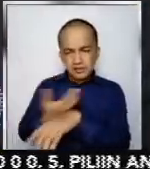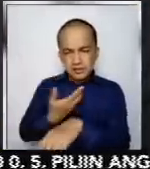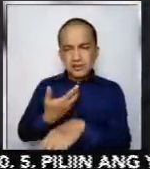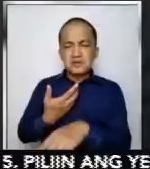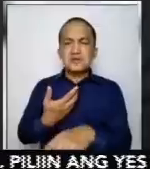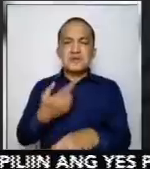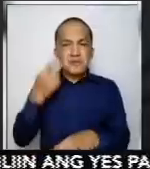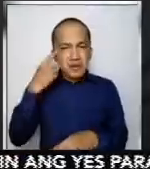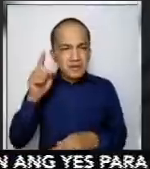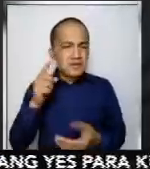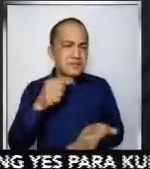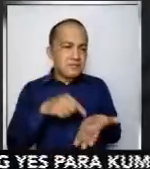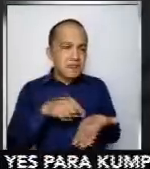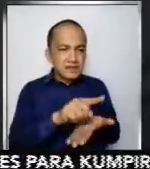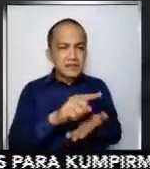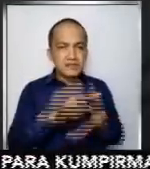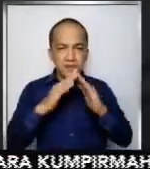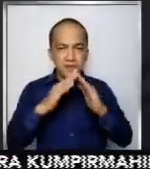kaming pangkain.